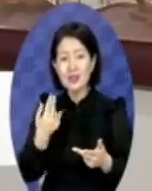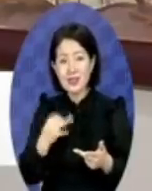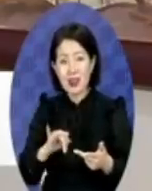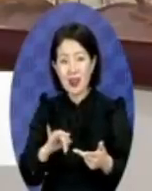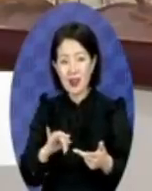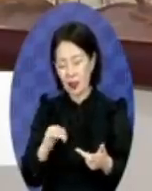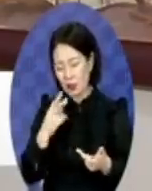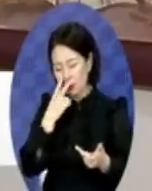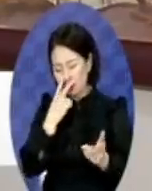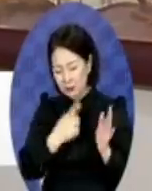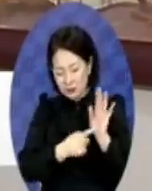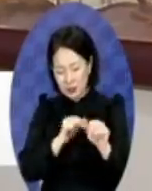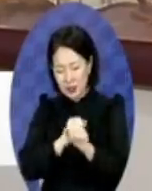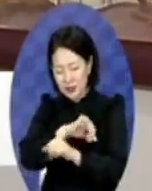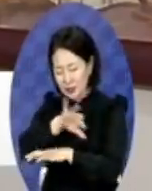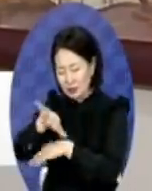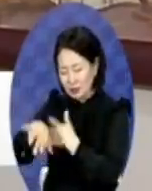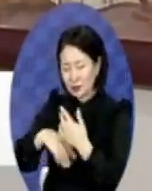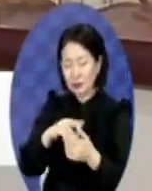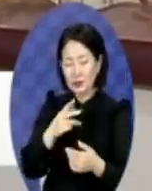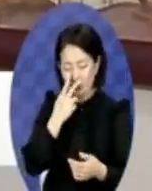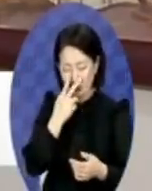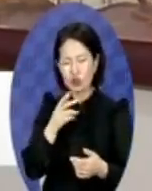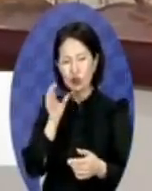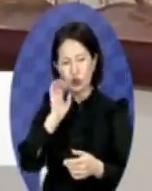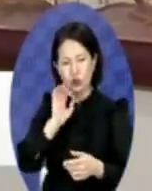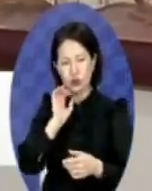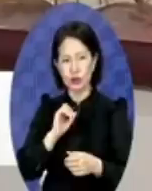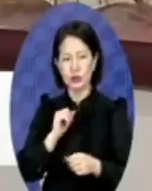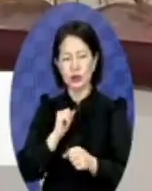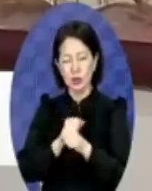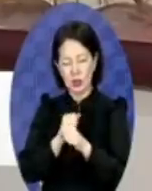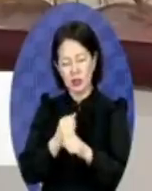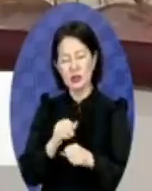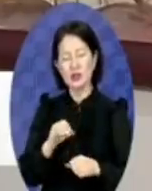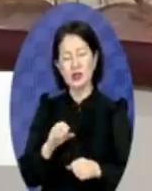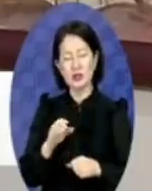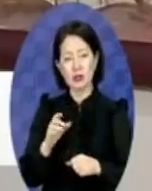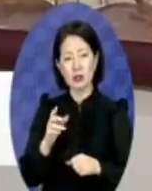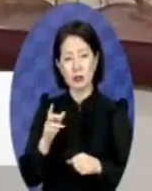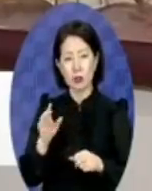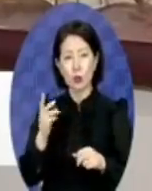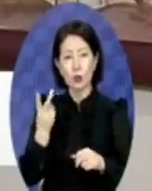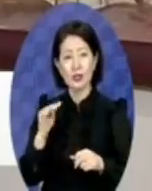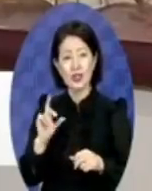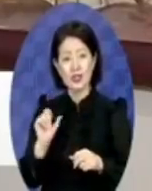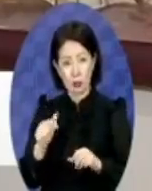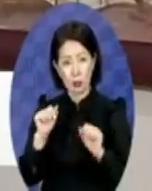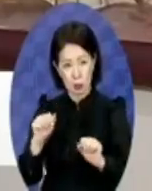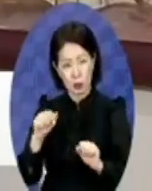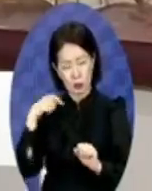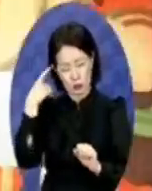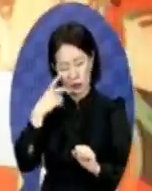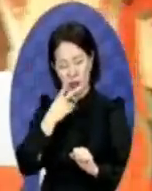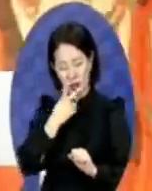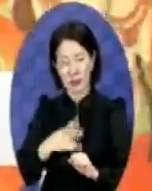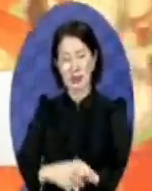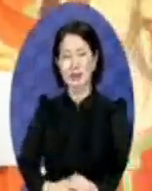бас нэг сонирхолтой одоо бас үйл ажиллагаа ивент гэж хэлэхээр одоо зүйл бас болох боломжтой гэж